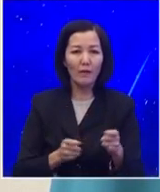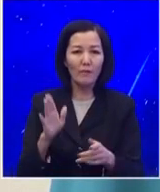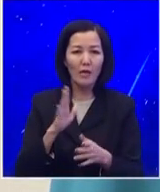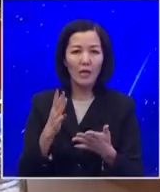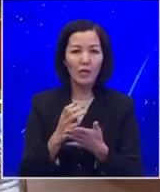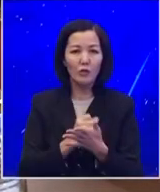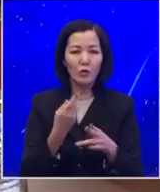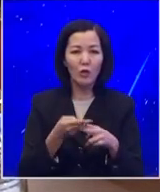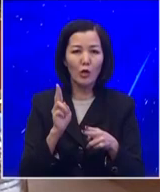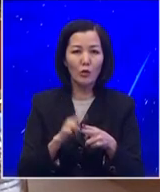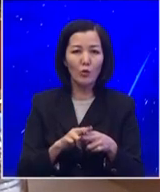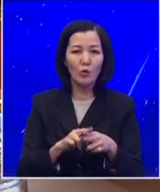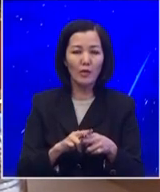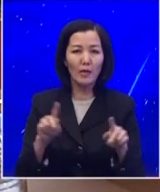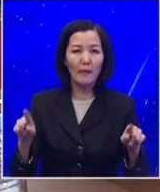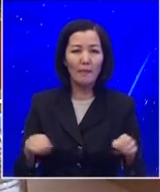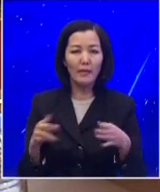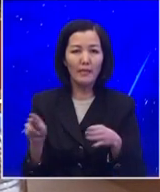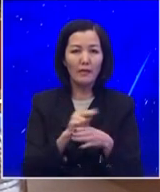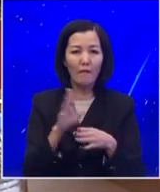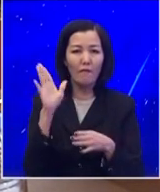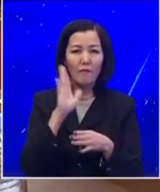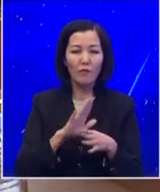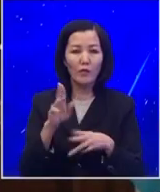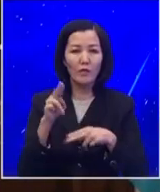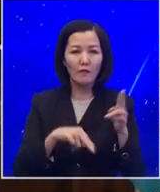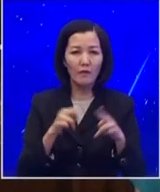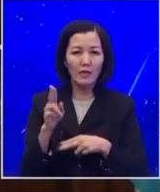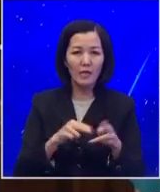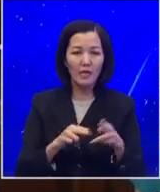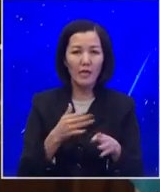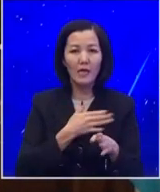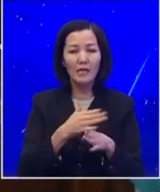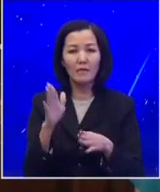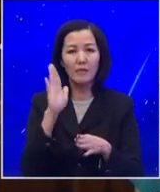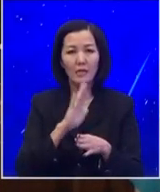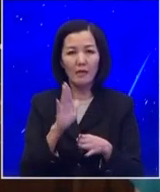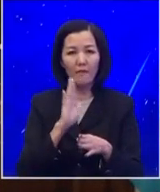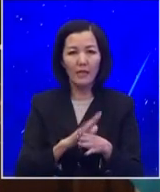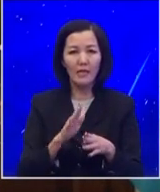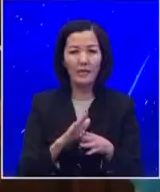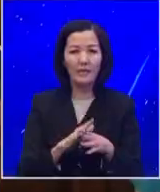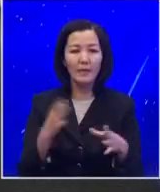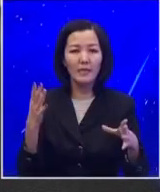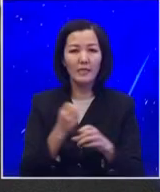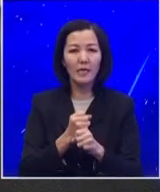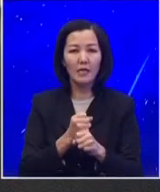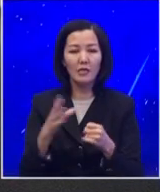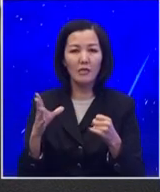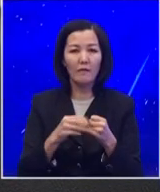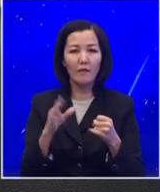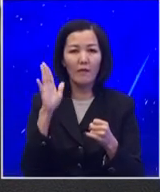ресурсами, который предусматривает модернизацию водной инфраструктуры и распределение воды. Наряду с сокращением